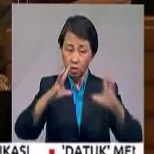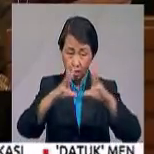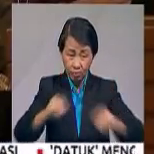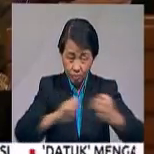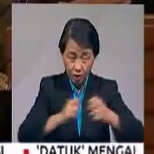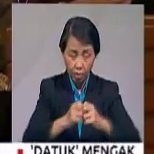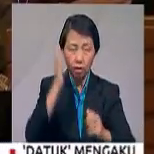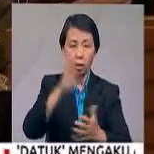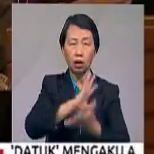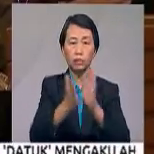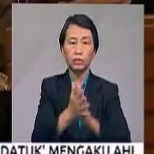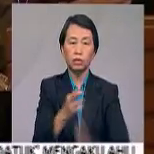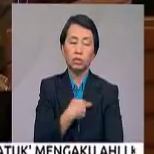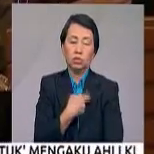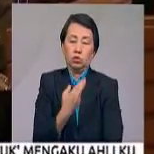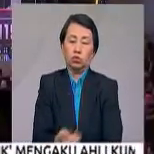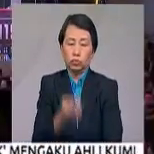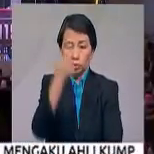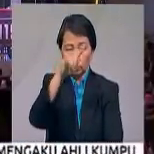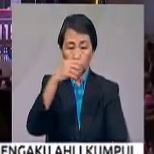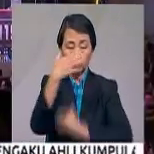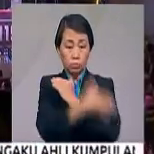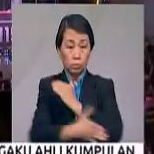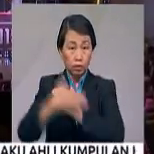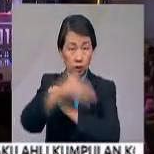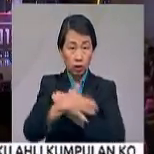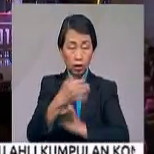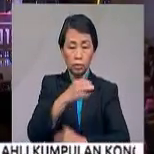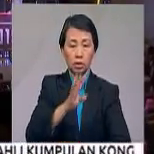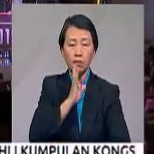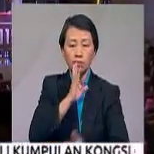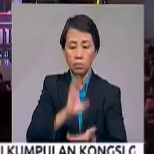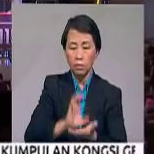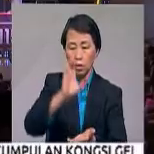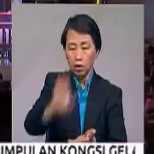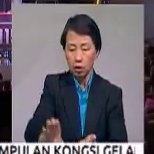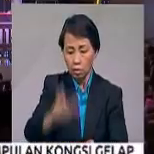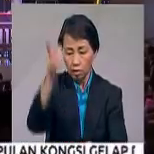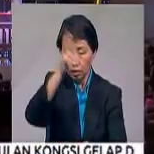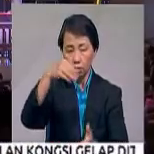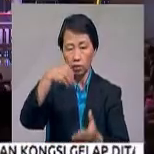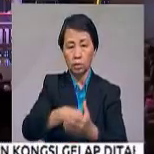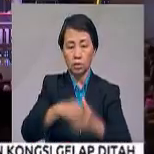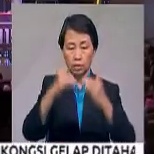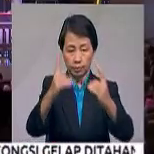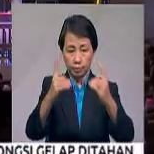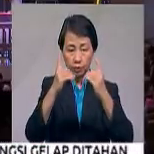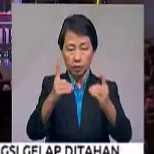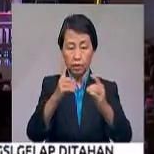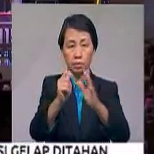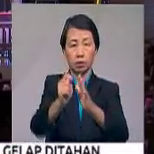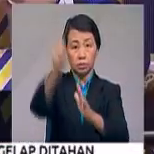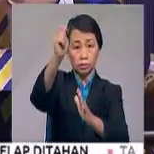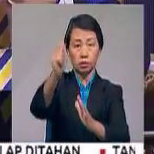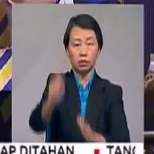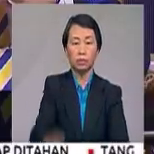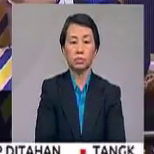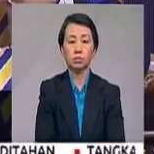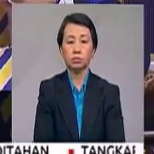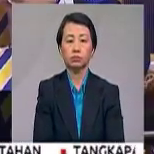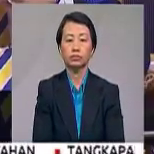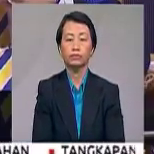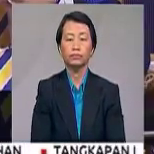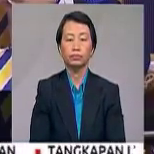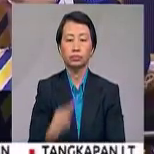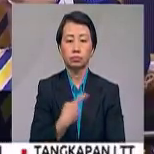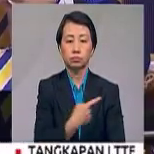akan mengakibatkan kerugian kepada negara dan menzahirkan pelaburan kerajaan dalam pendidikan tinggi. Kita